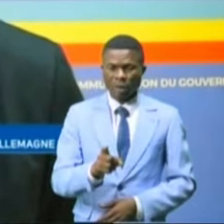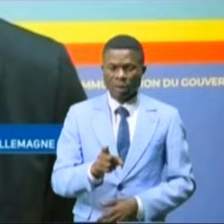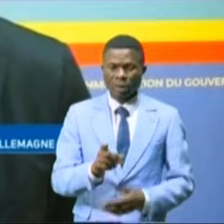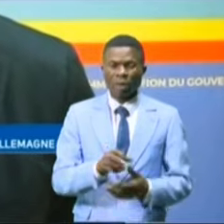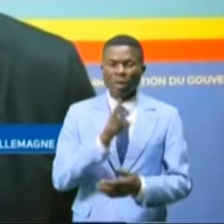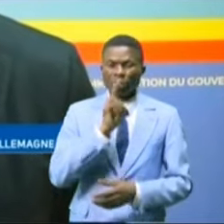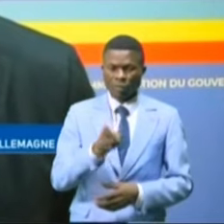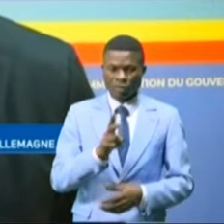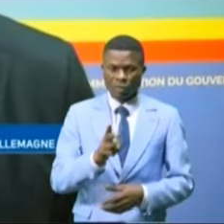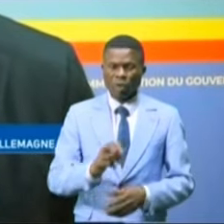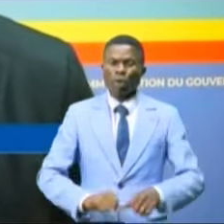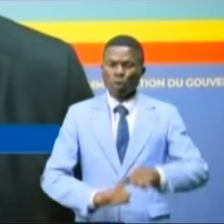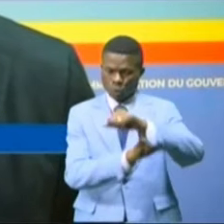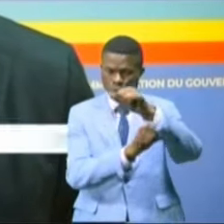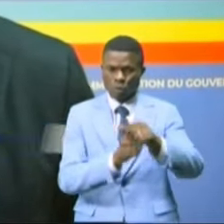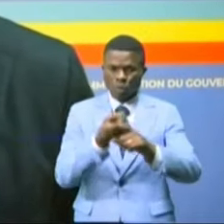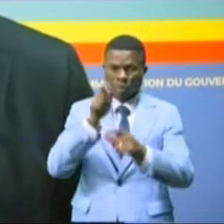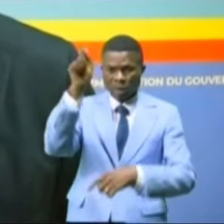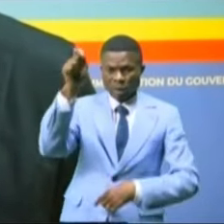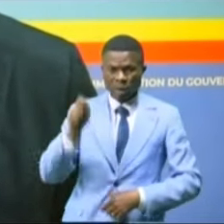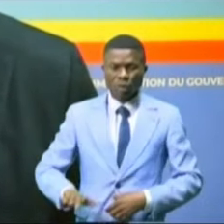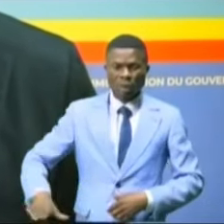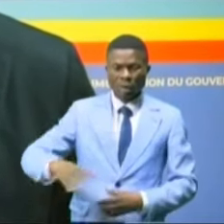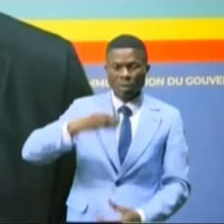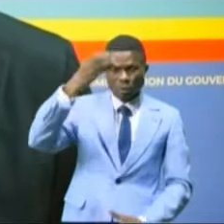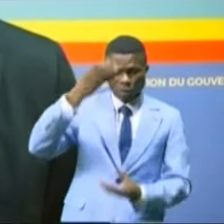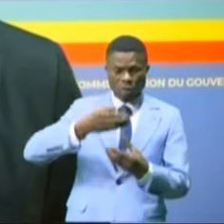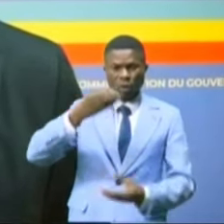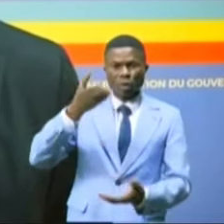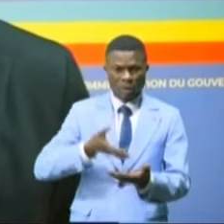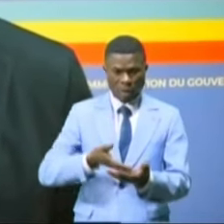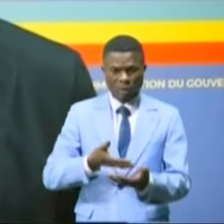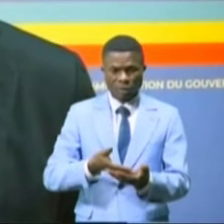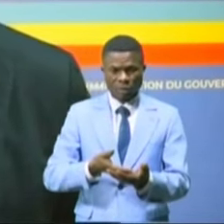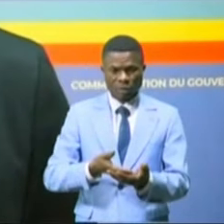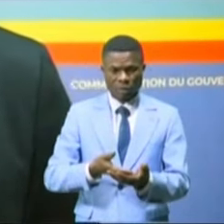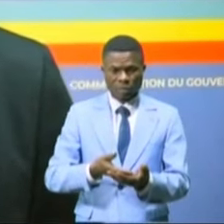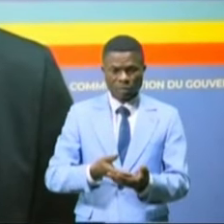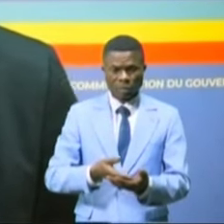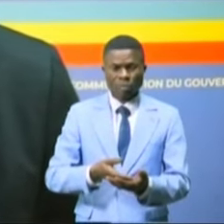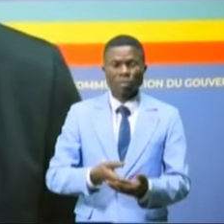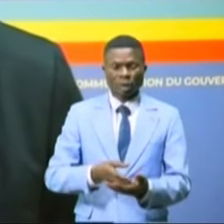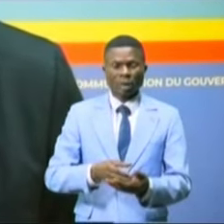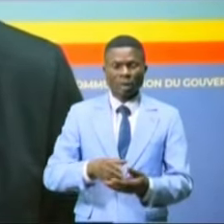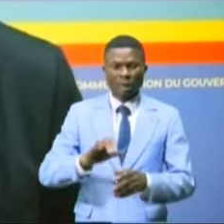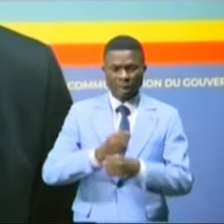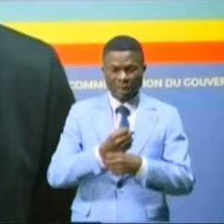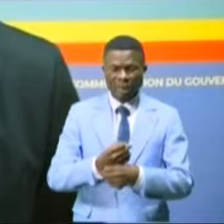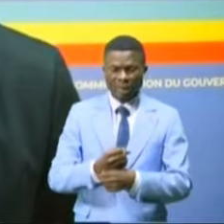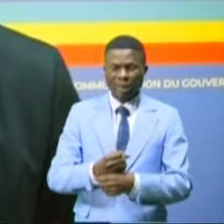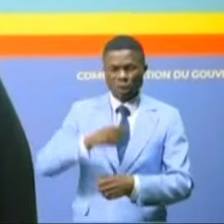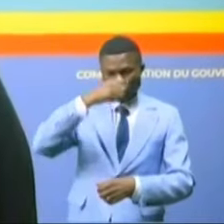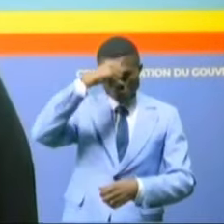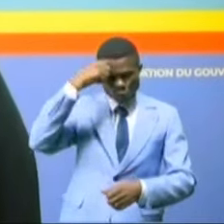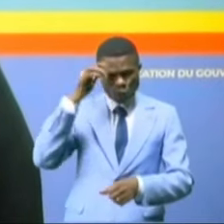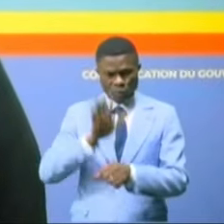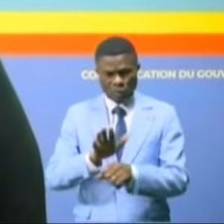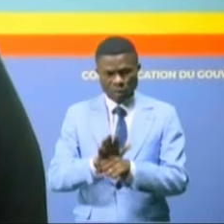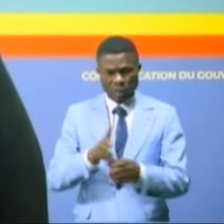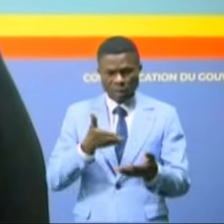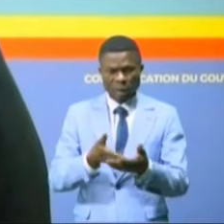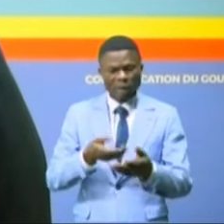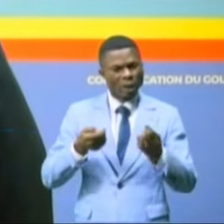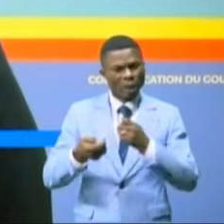avec le soutien de l'armée rwandaise et au fond de cette crise, avait